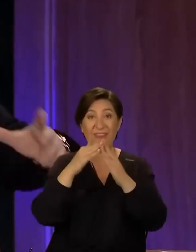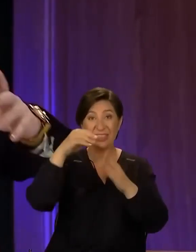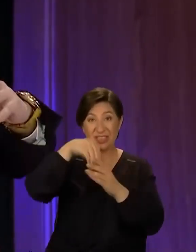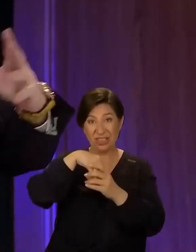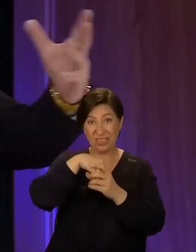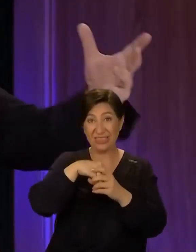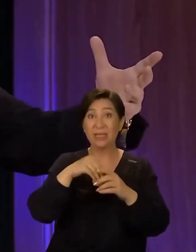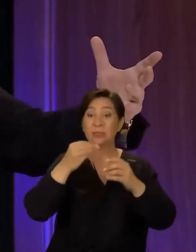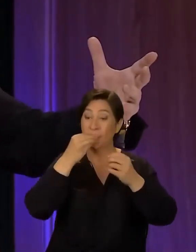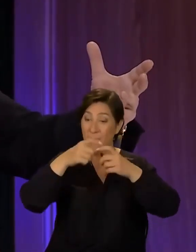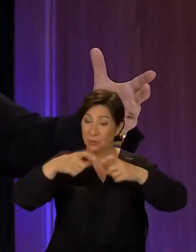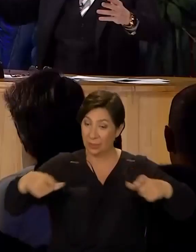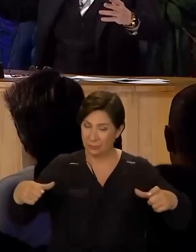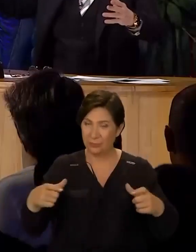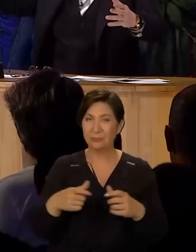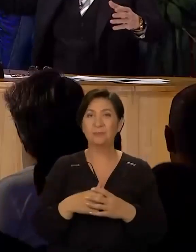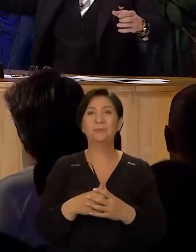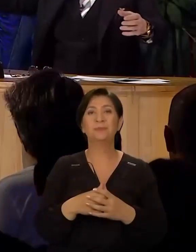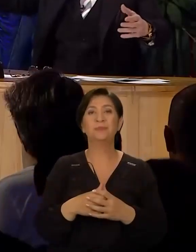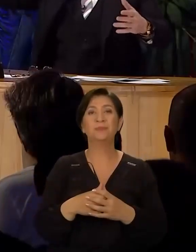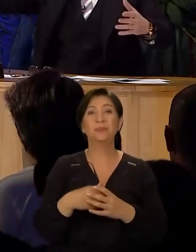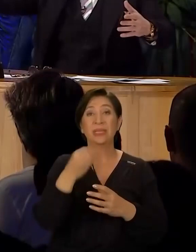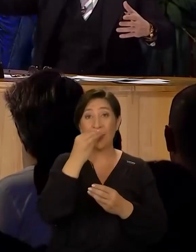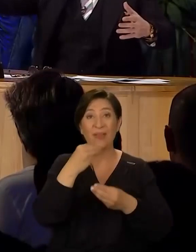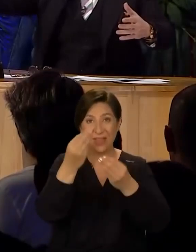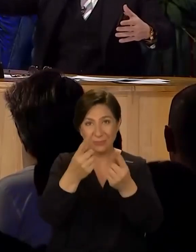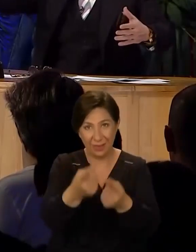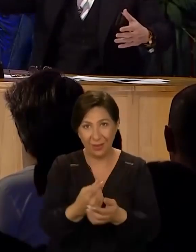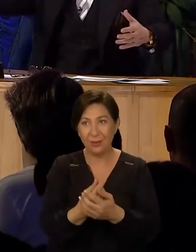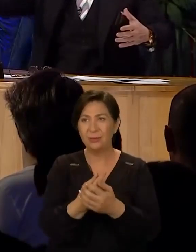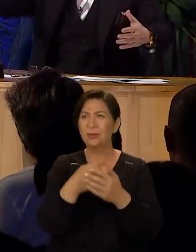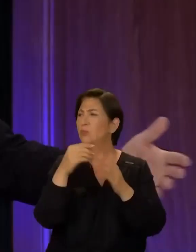evlerde sofradayız. Yemek vereyim sana.